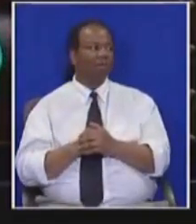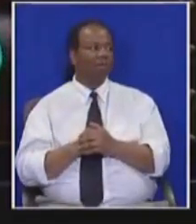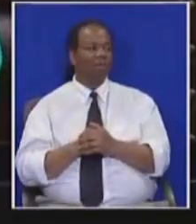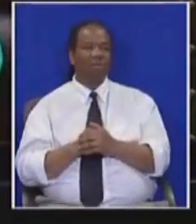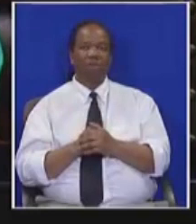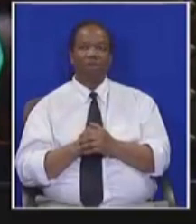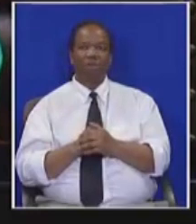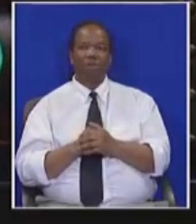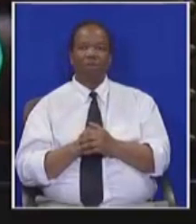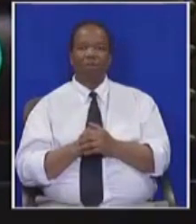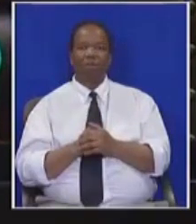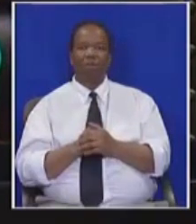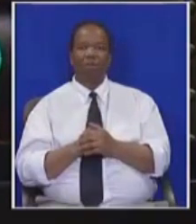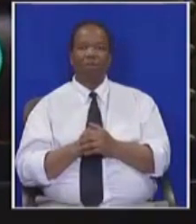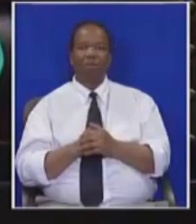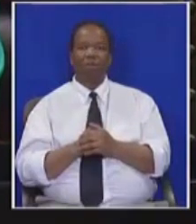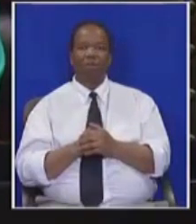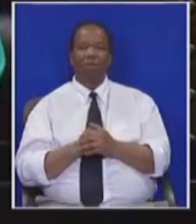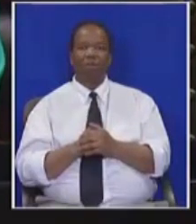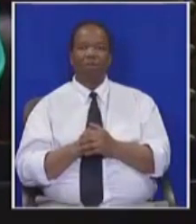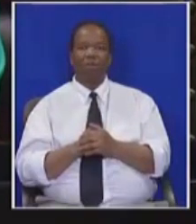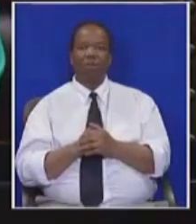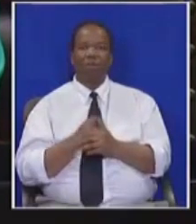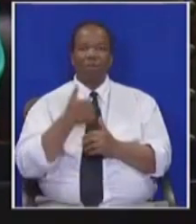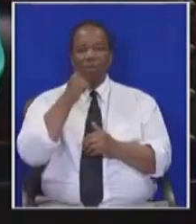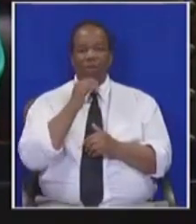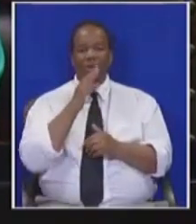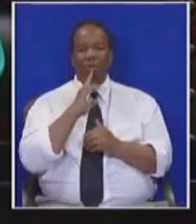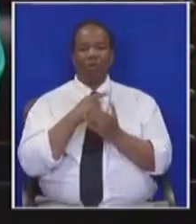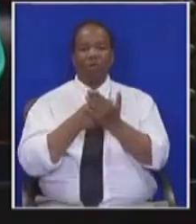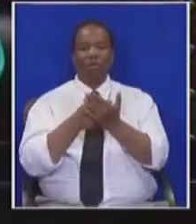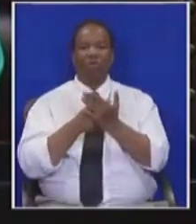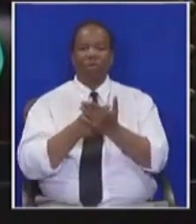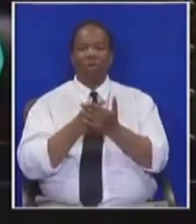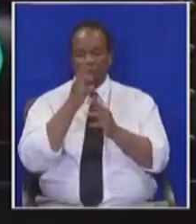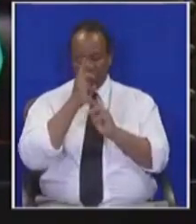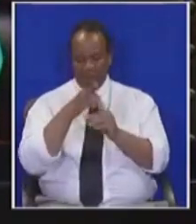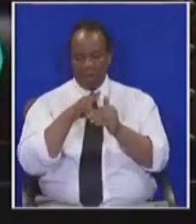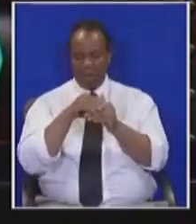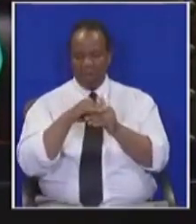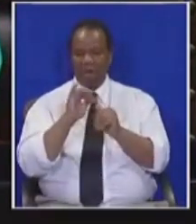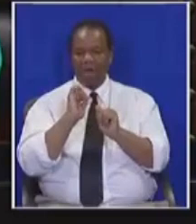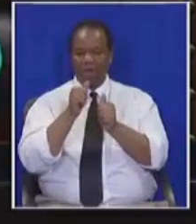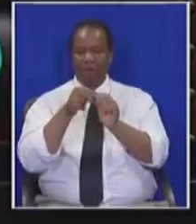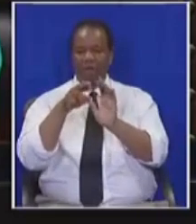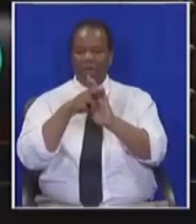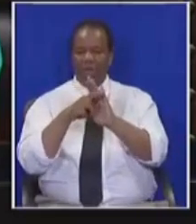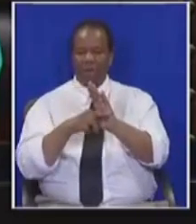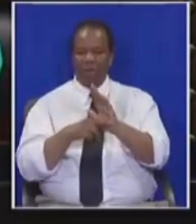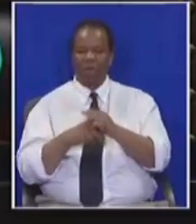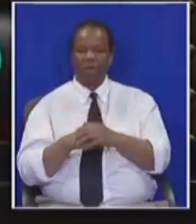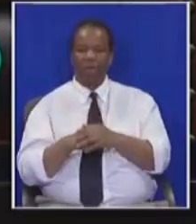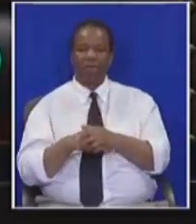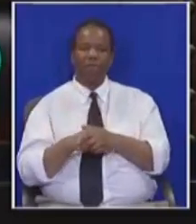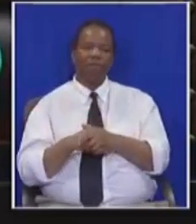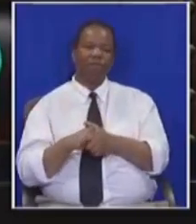usho kanjalo ngoba umthetho wendlu, umthetho walapha eParliamente wenza ukuthi kufuneka sikhulume